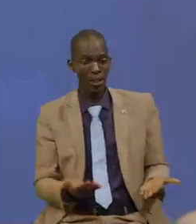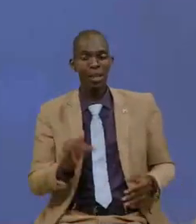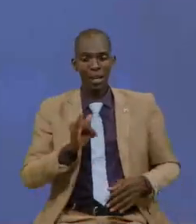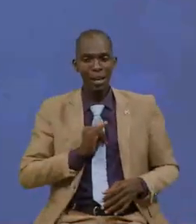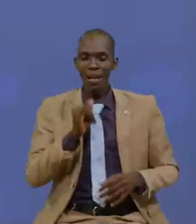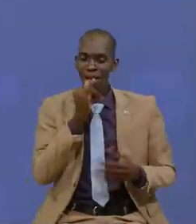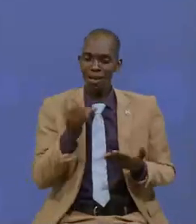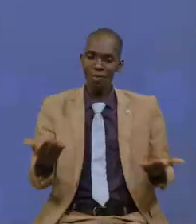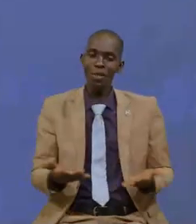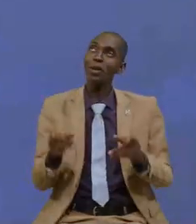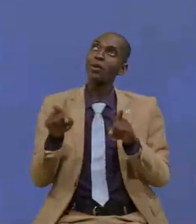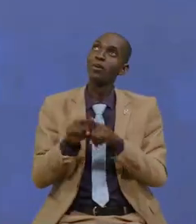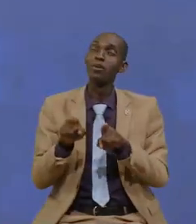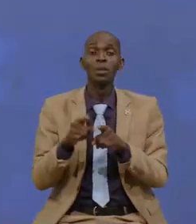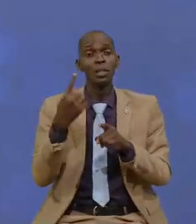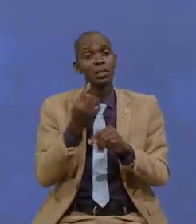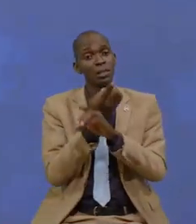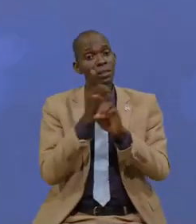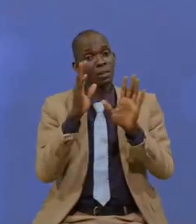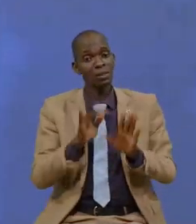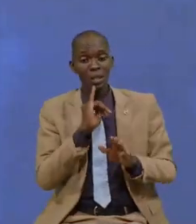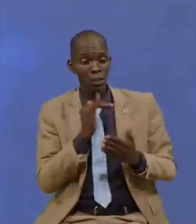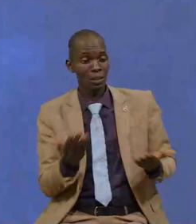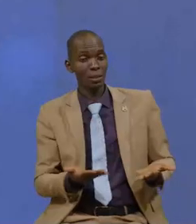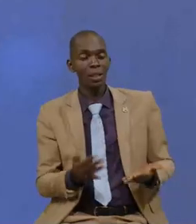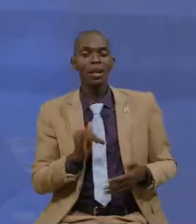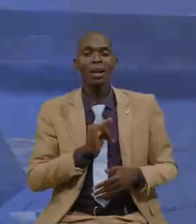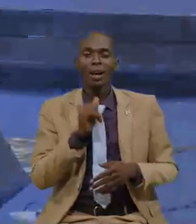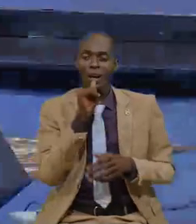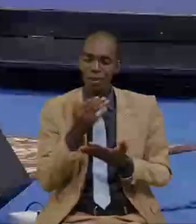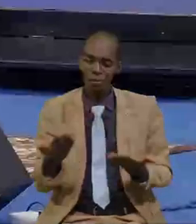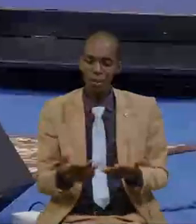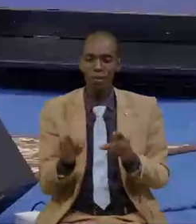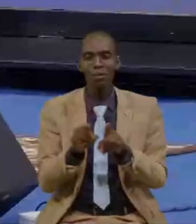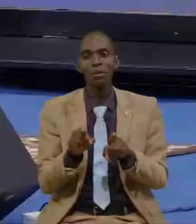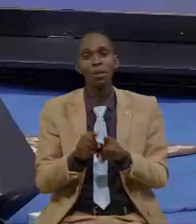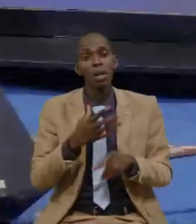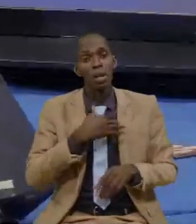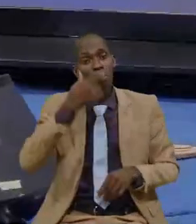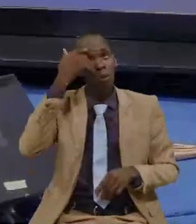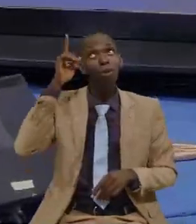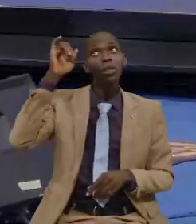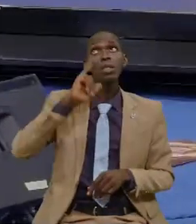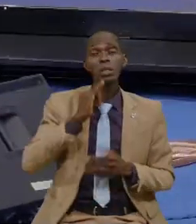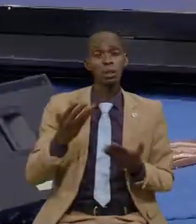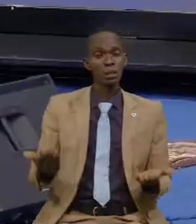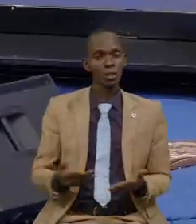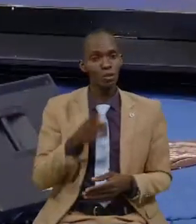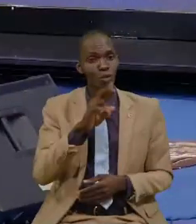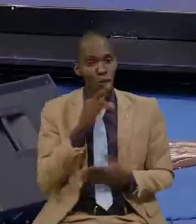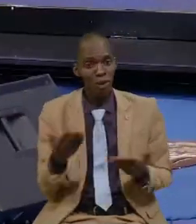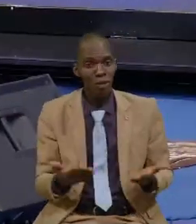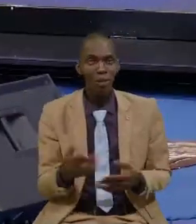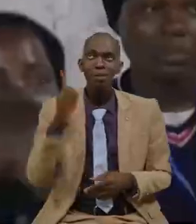est ici. Moi aussi, je suis ici. Le Libérateur est ici. Moi aussi, je suis ici. Parce qu'il est ici, vous